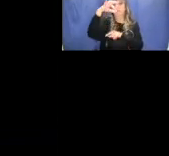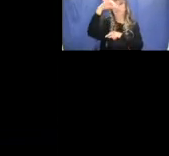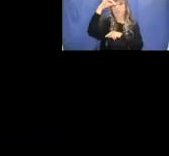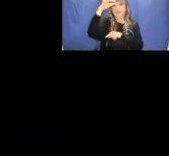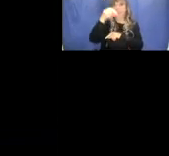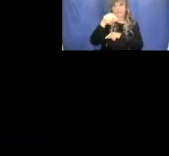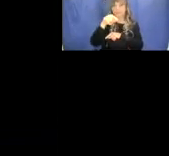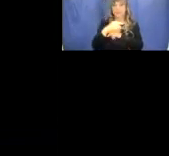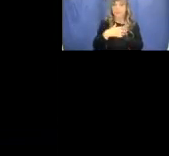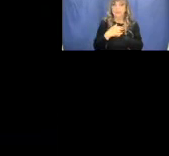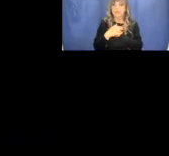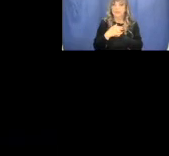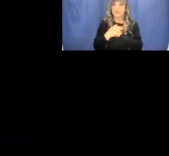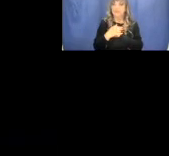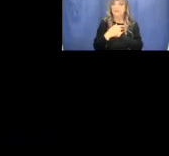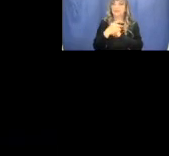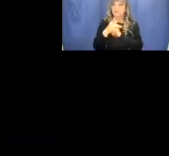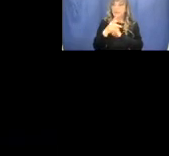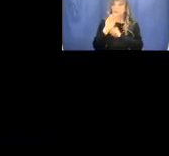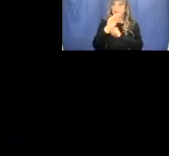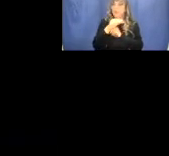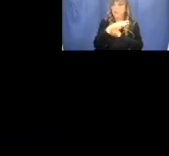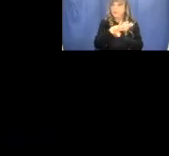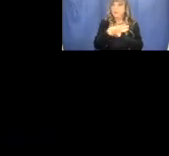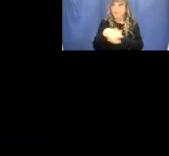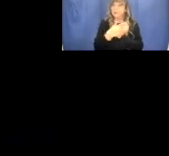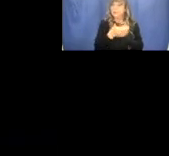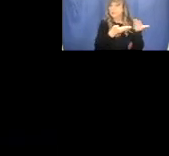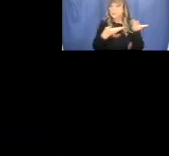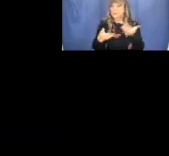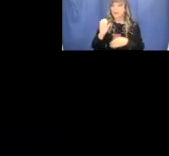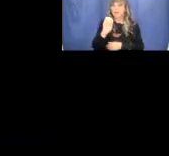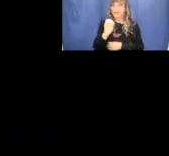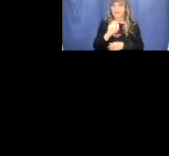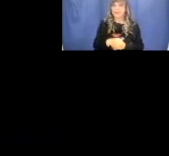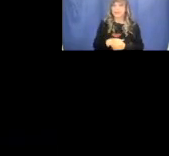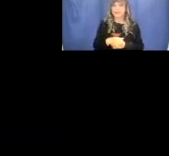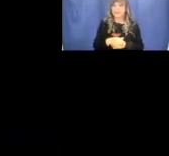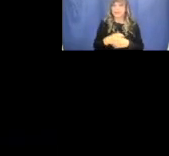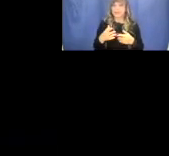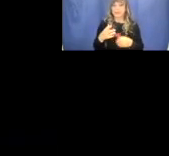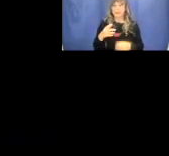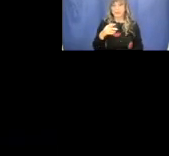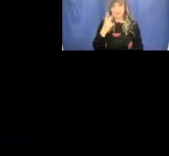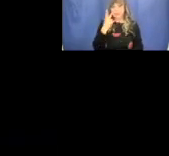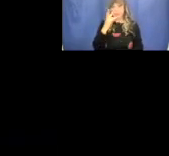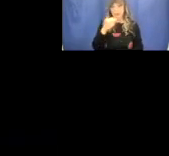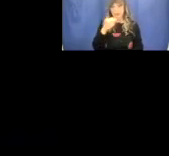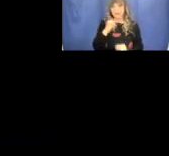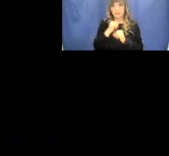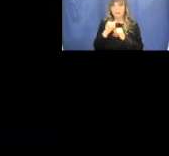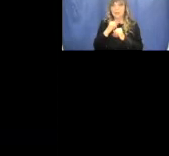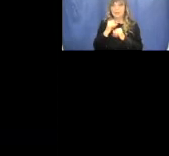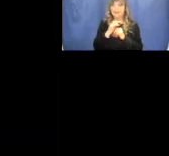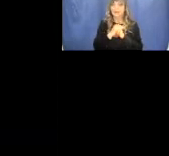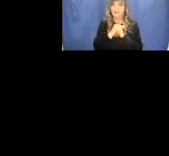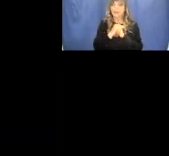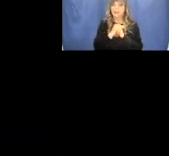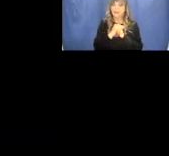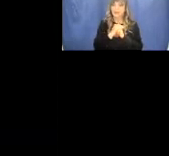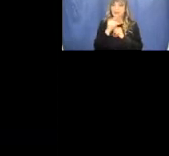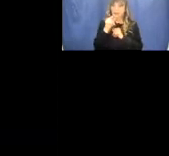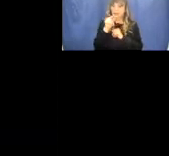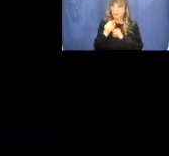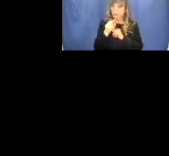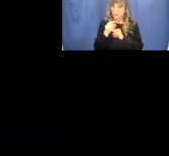ospiterà degli hotel e accanto vediamo un altro particolare questo è proprio